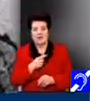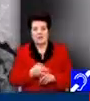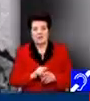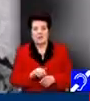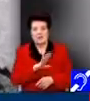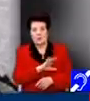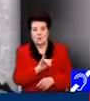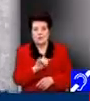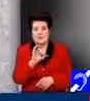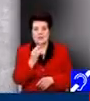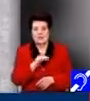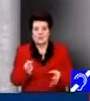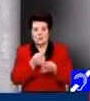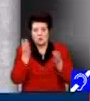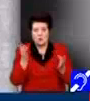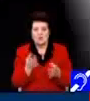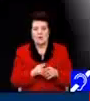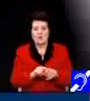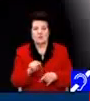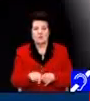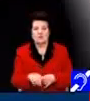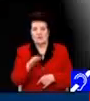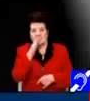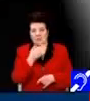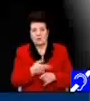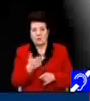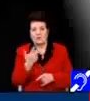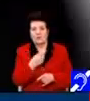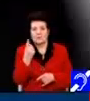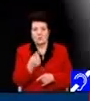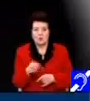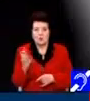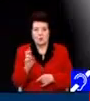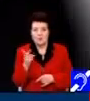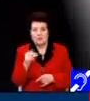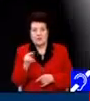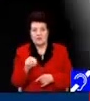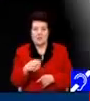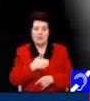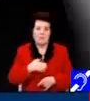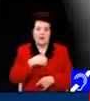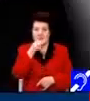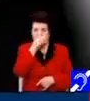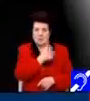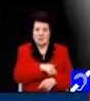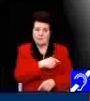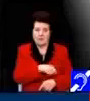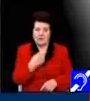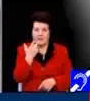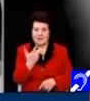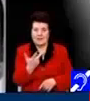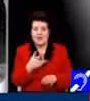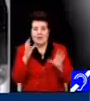la Școala de Viticultură și la Liceul Comercial din Chișinău. În 1931, Dimitrie Bogos devine primar la Chișinău. A fost și deputat în 3